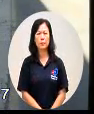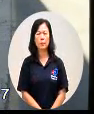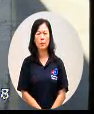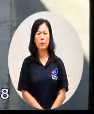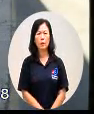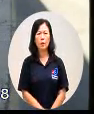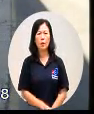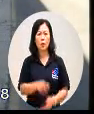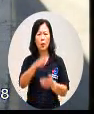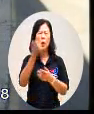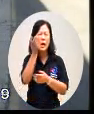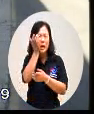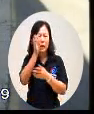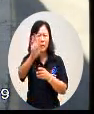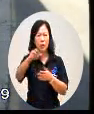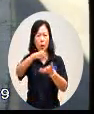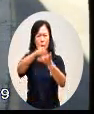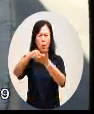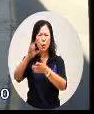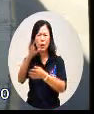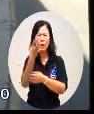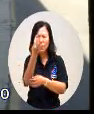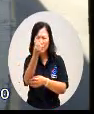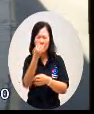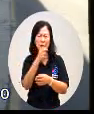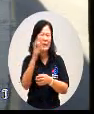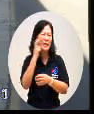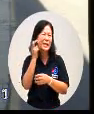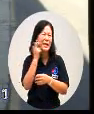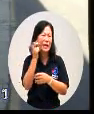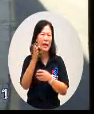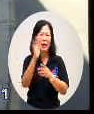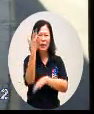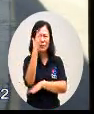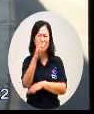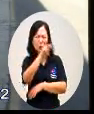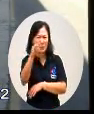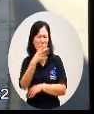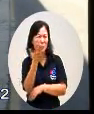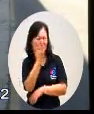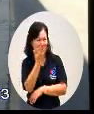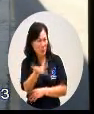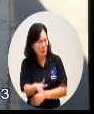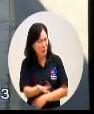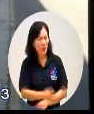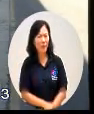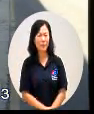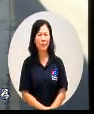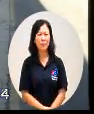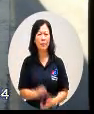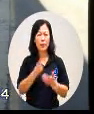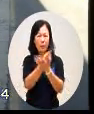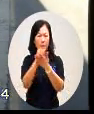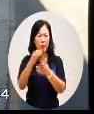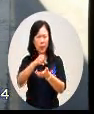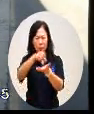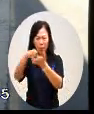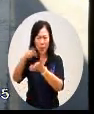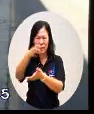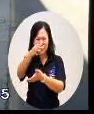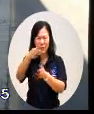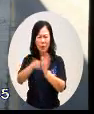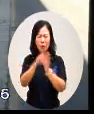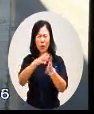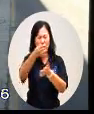哦，这个凭这个酒头啊，啊，这样这两三张这剃球呢，吼，这好看吗？你应该这个时候钱不用花